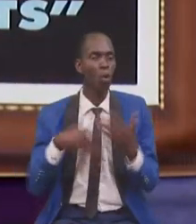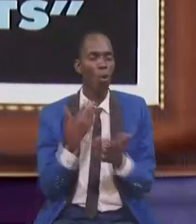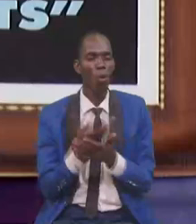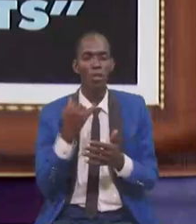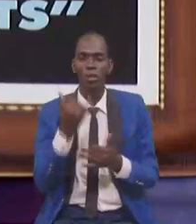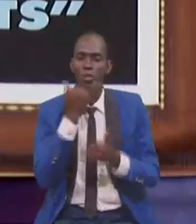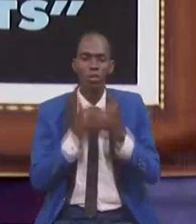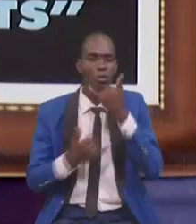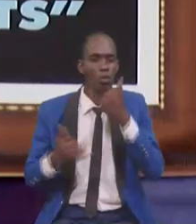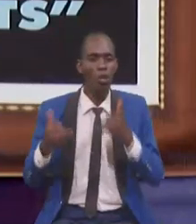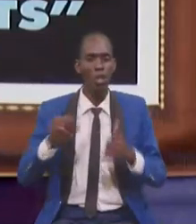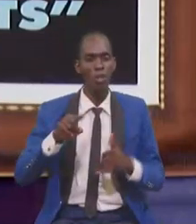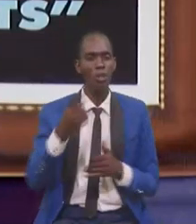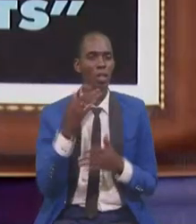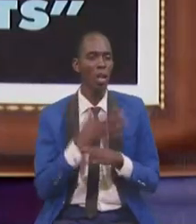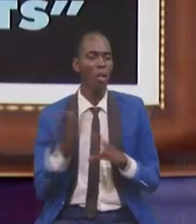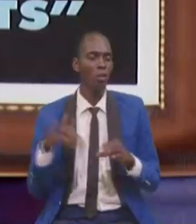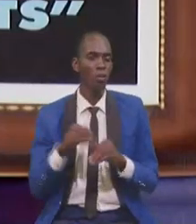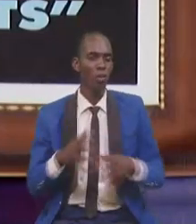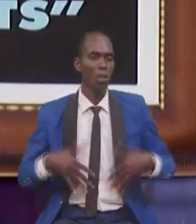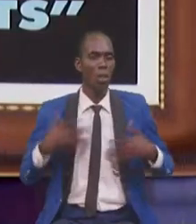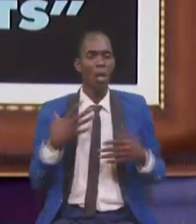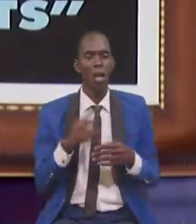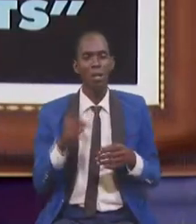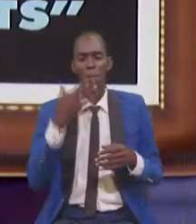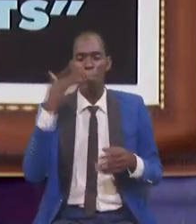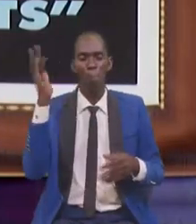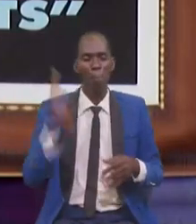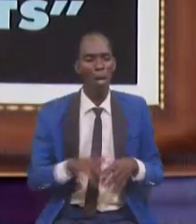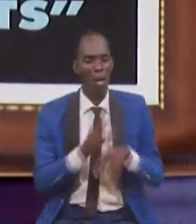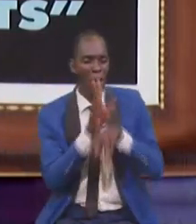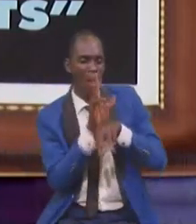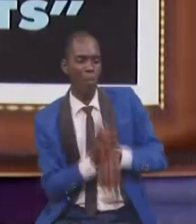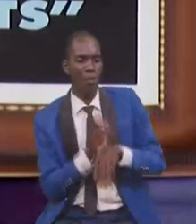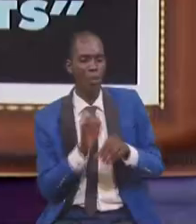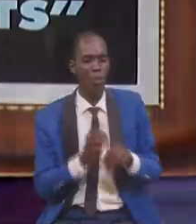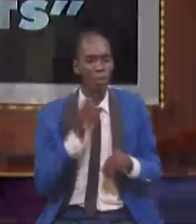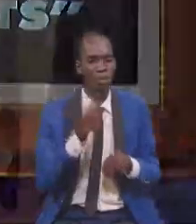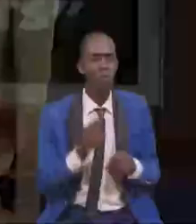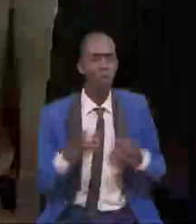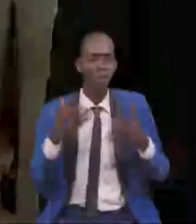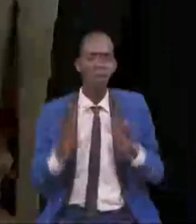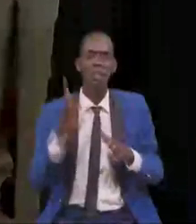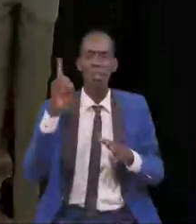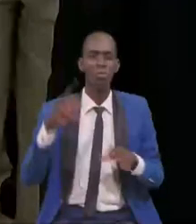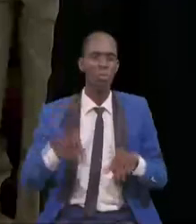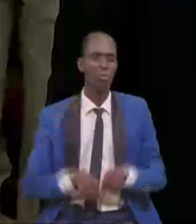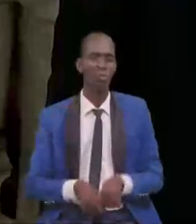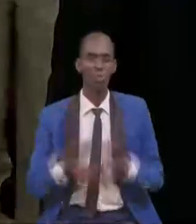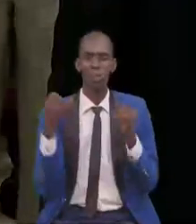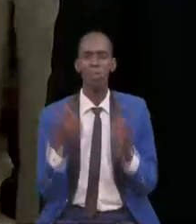de toi, et la mauvaise habitude qui est là depuis un fort longtemps, que le Seigneur brise l'habitude